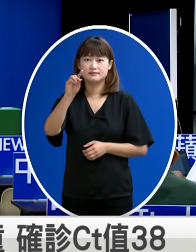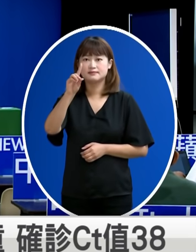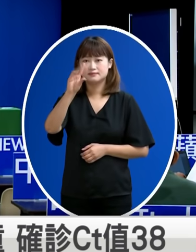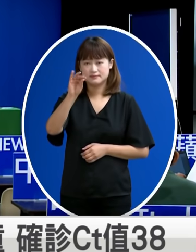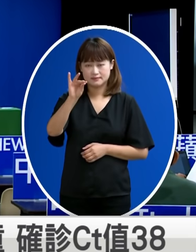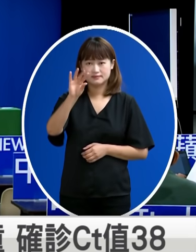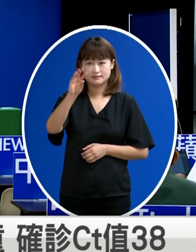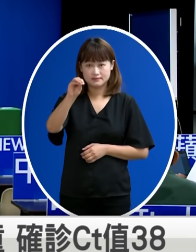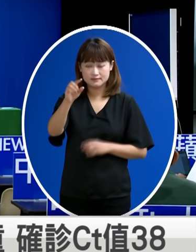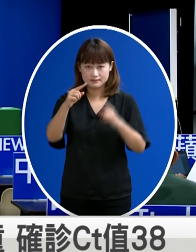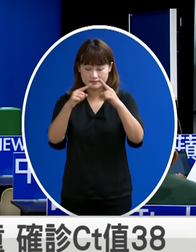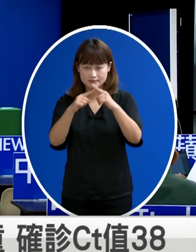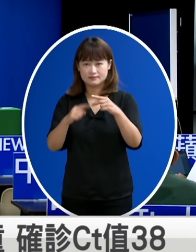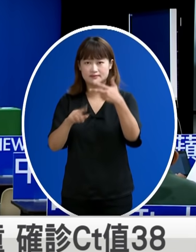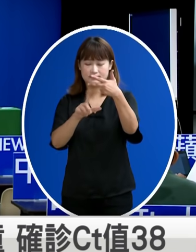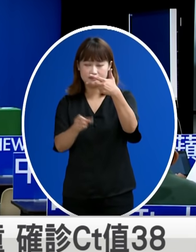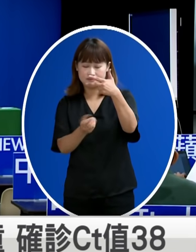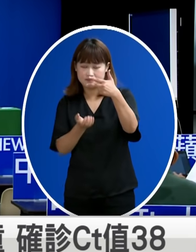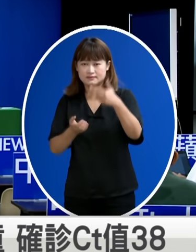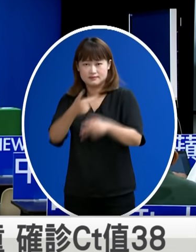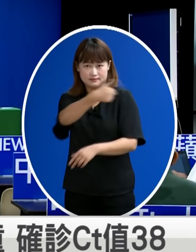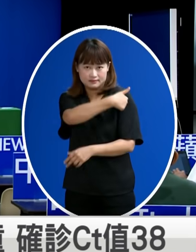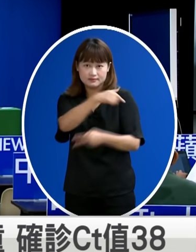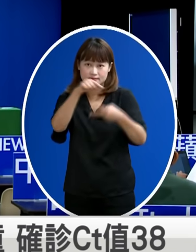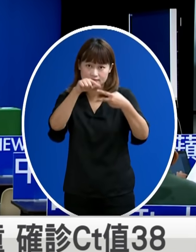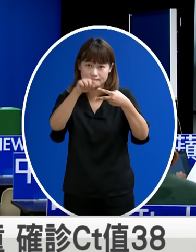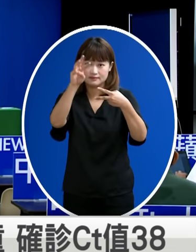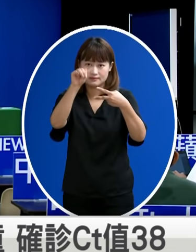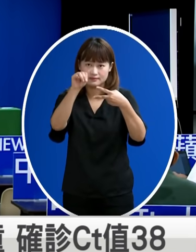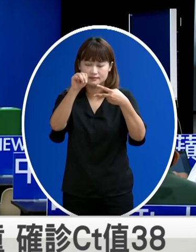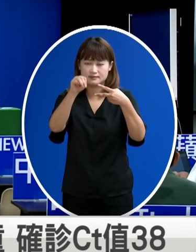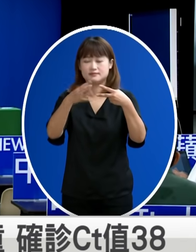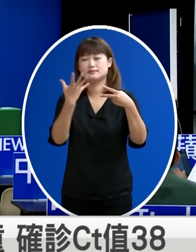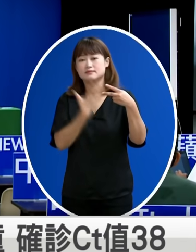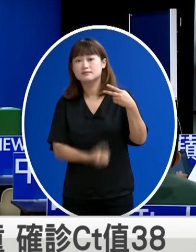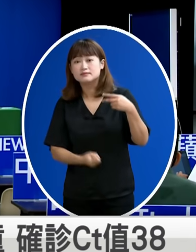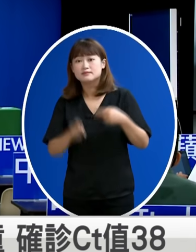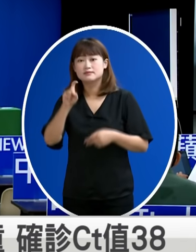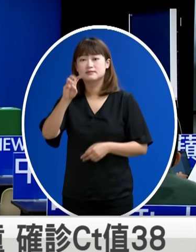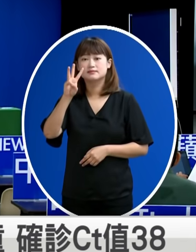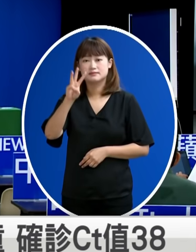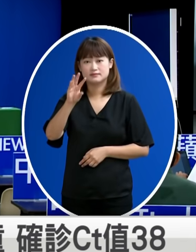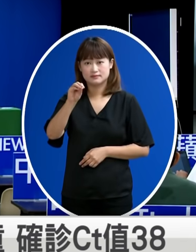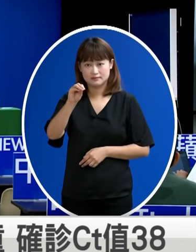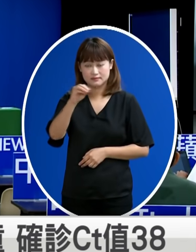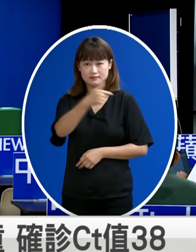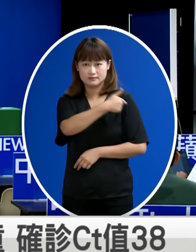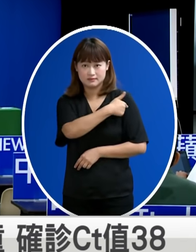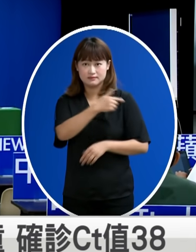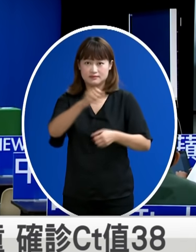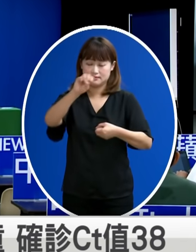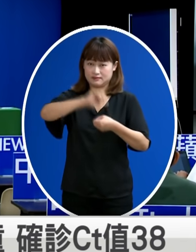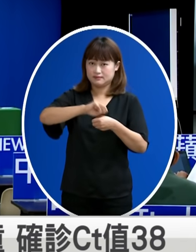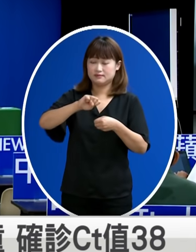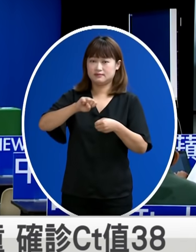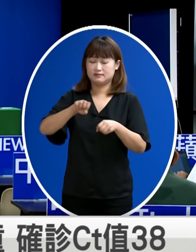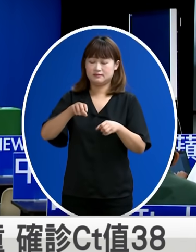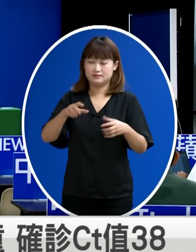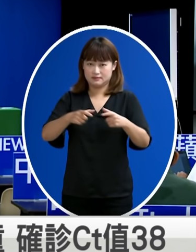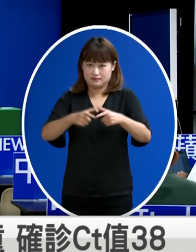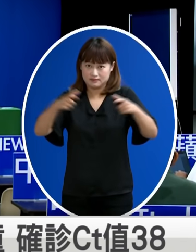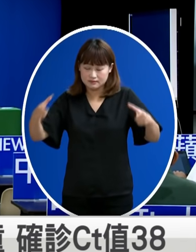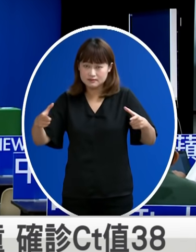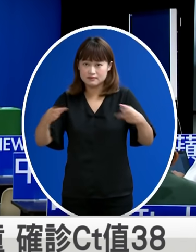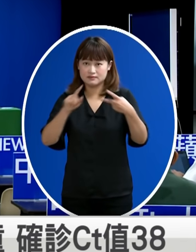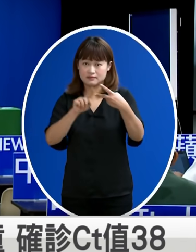是在7月16号之前打过第一剂，那想请问那剩下的这个13万剂会再继续加开给第二剂的族群，还是